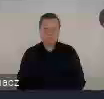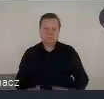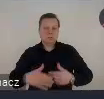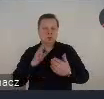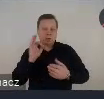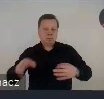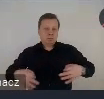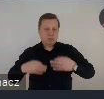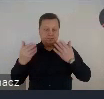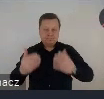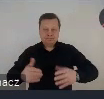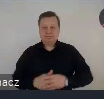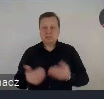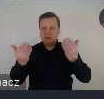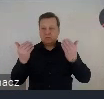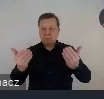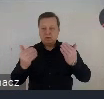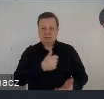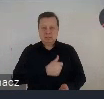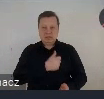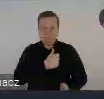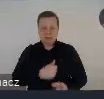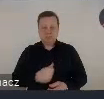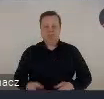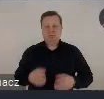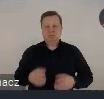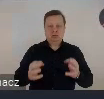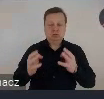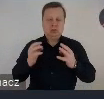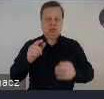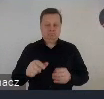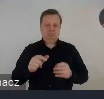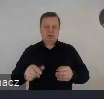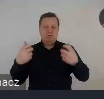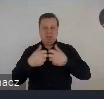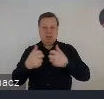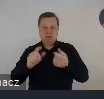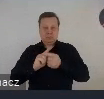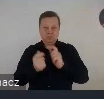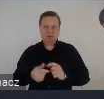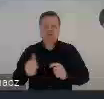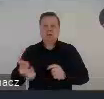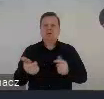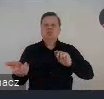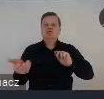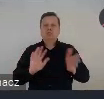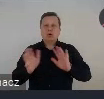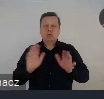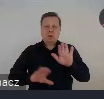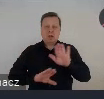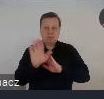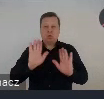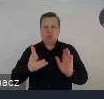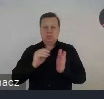Dzień dobry Państwu. Witam serdecznie na dzisiejszym webinarium pod tytułem Sposoby reprezentacji, czyli zapisy w